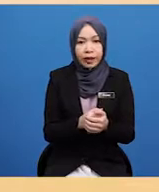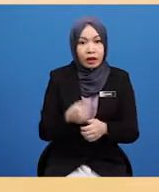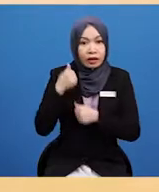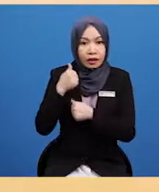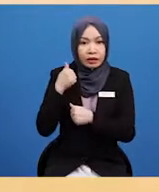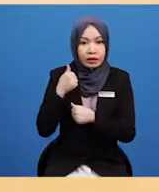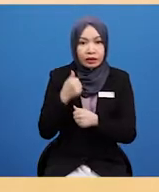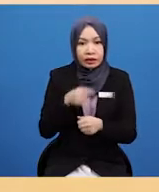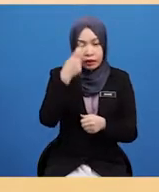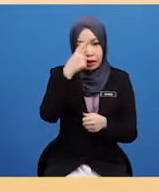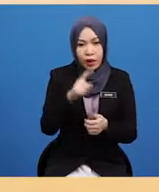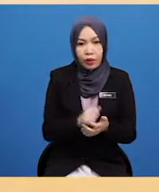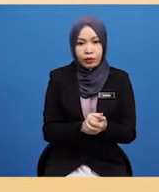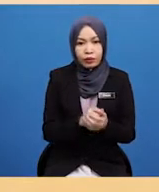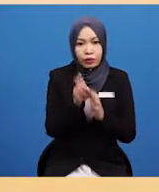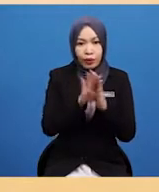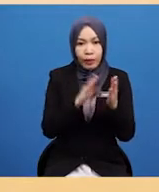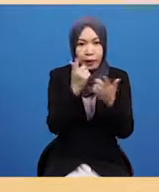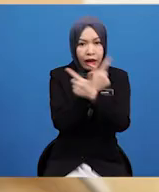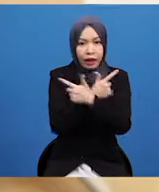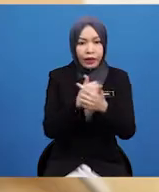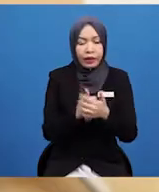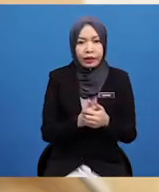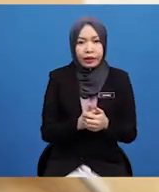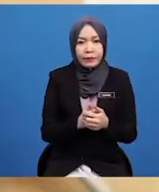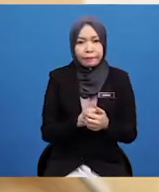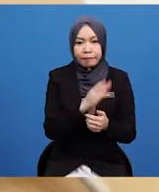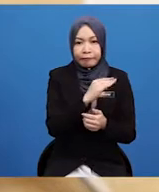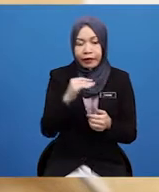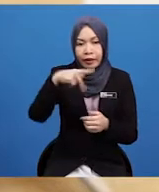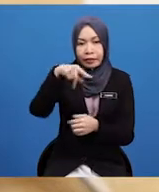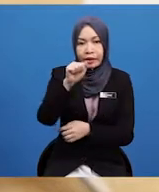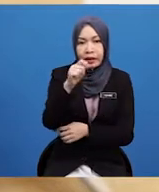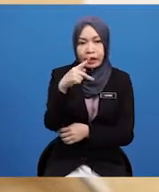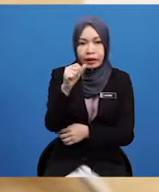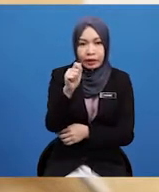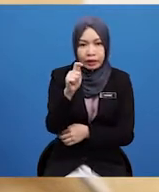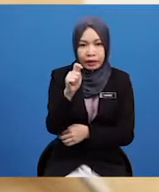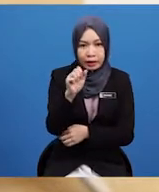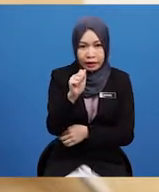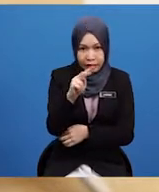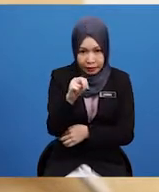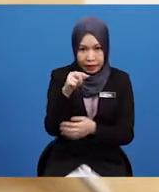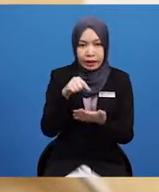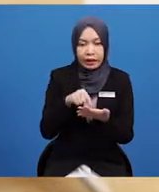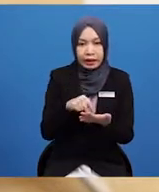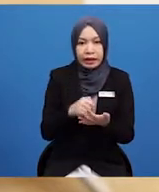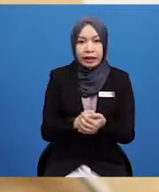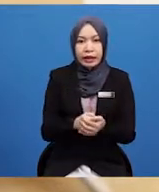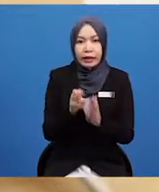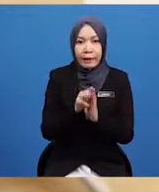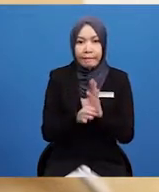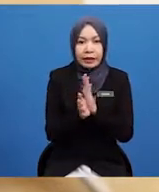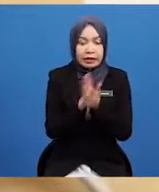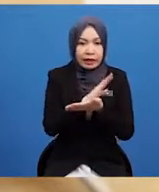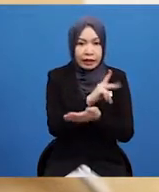Tengah dan Pakatan Bertiga. Kewujudan Pakatan Ketenteraan ini telah menyebabkan